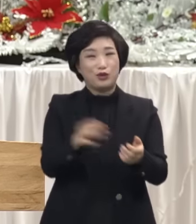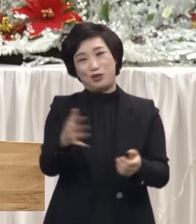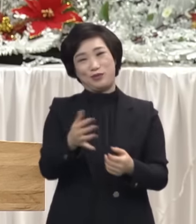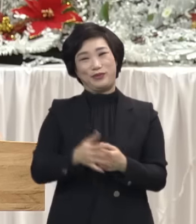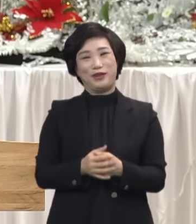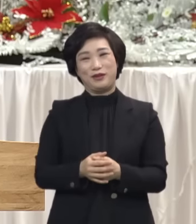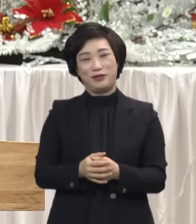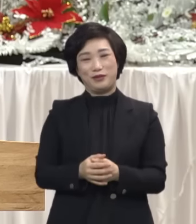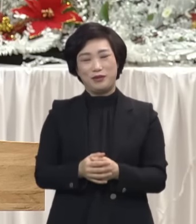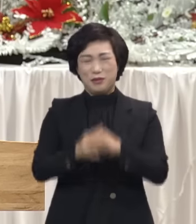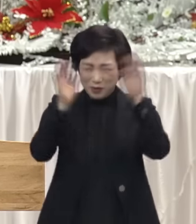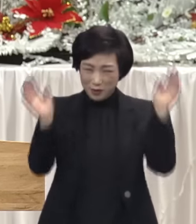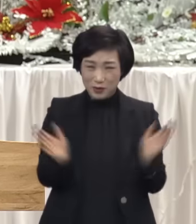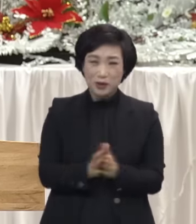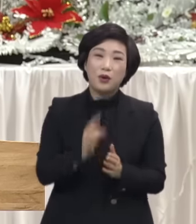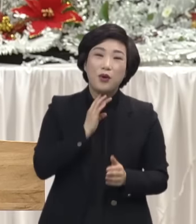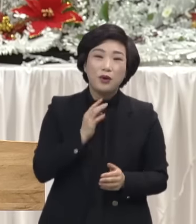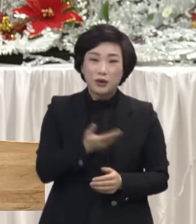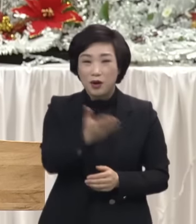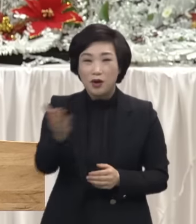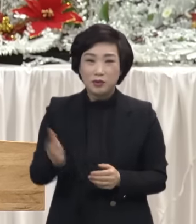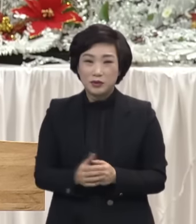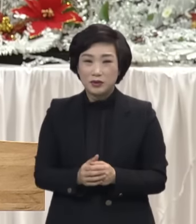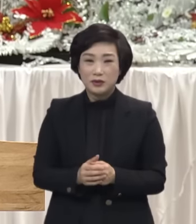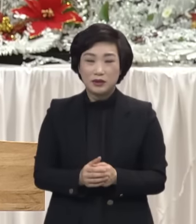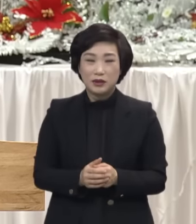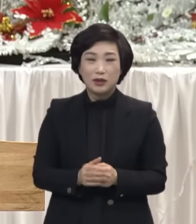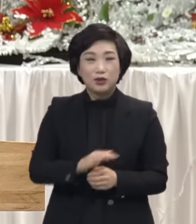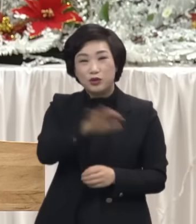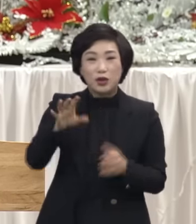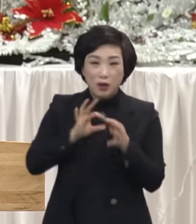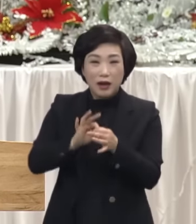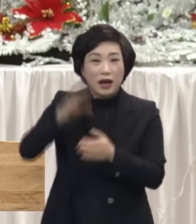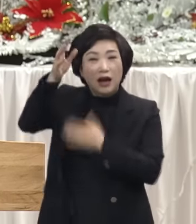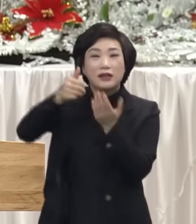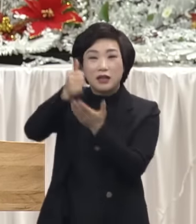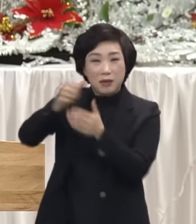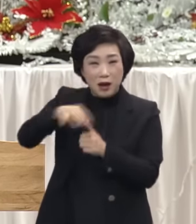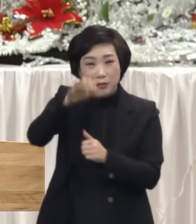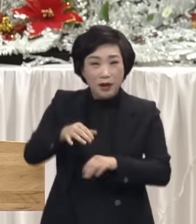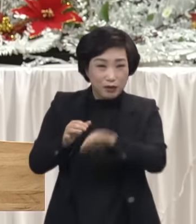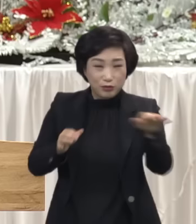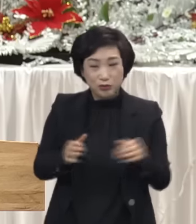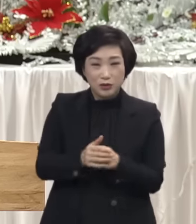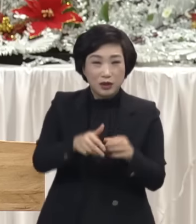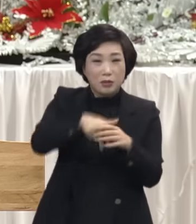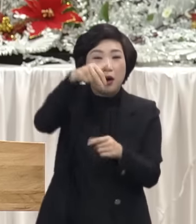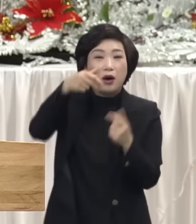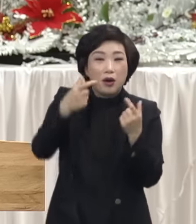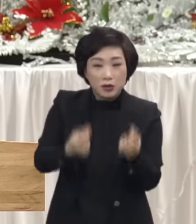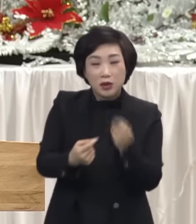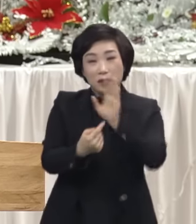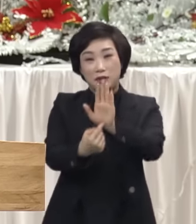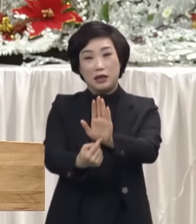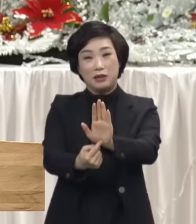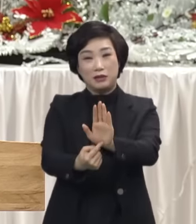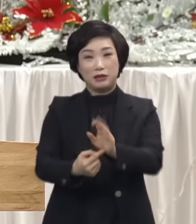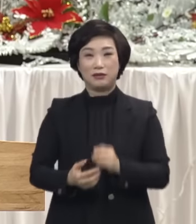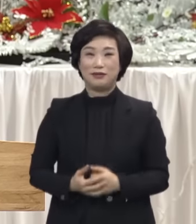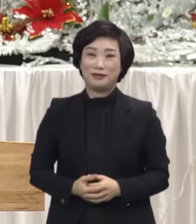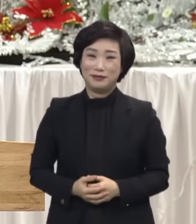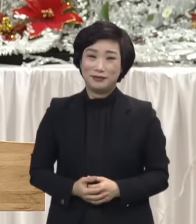없고 오직 만물이 우리를 상관하시는 저의 눈앞에서 벌거벗은 것처럼